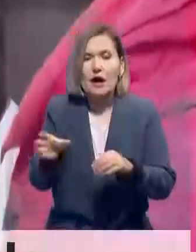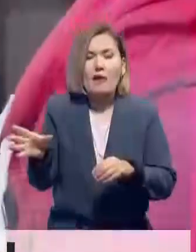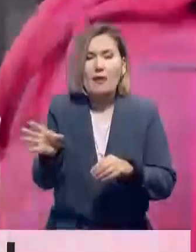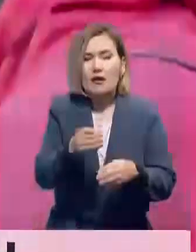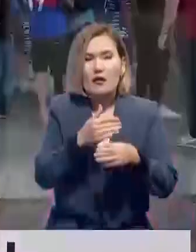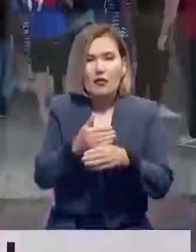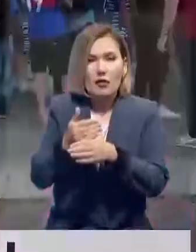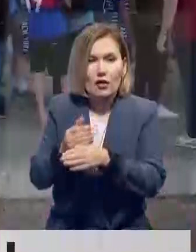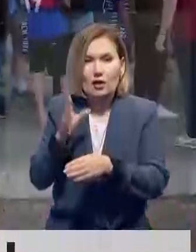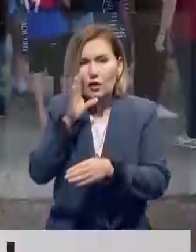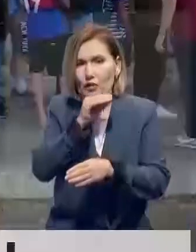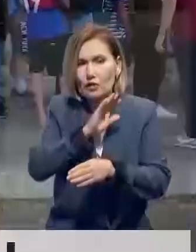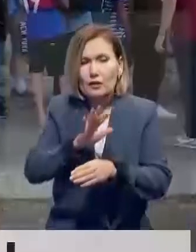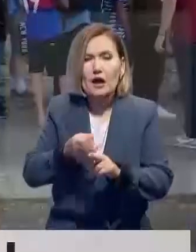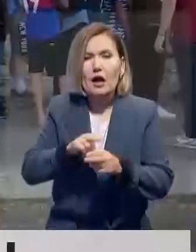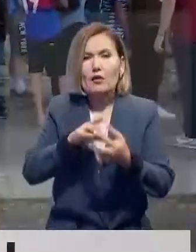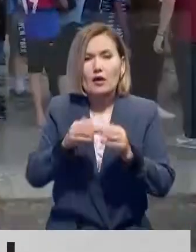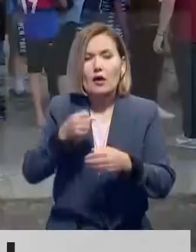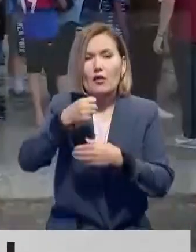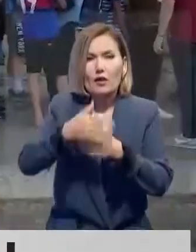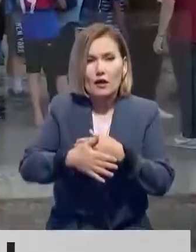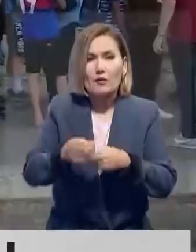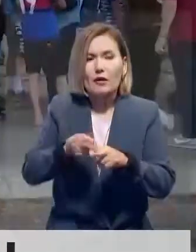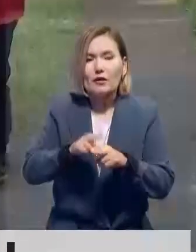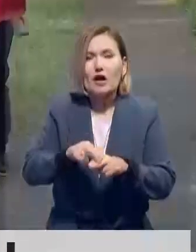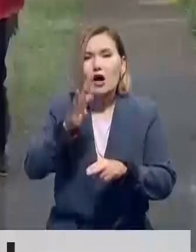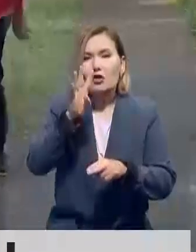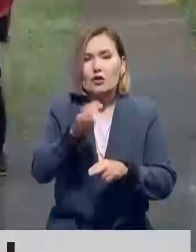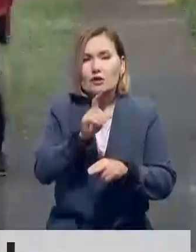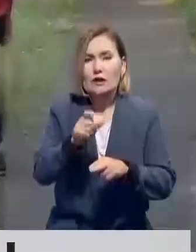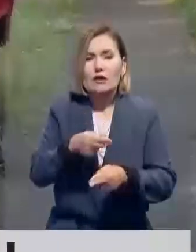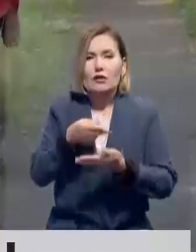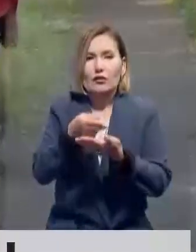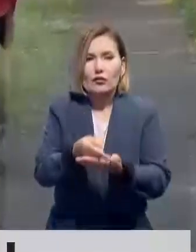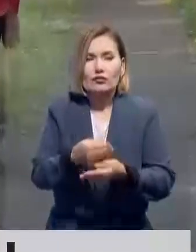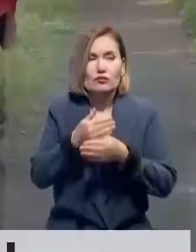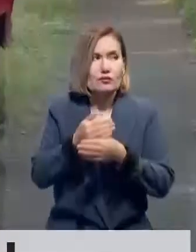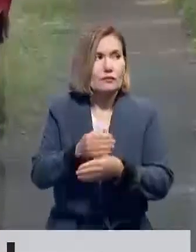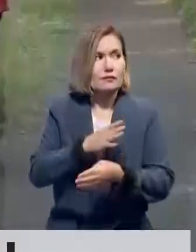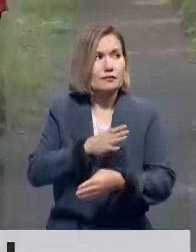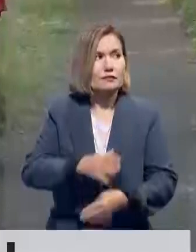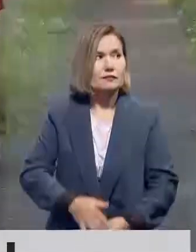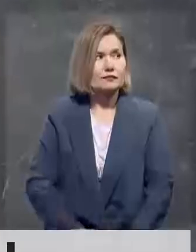бірдей қарауға шама жетпей жатыр. Өйткені мұндағы орталық бар жоғы 400 адамды ғана қабылдай алады.